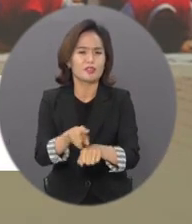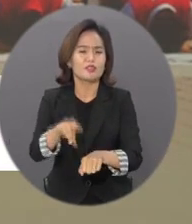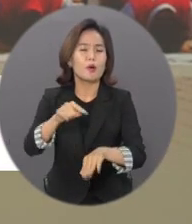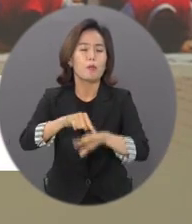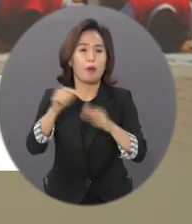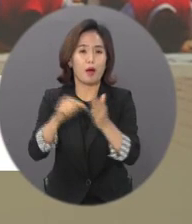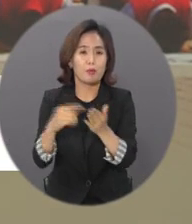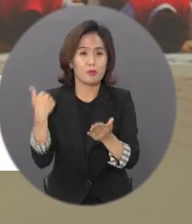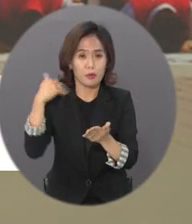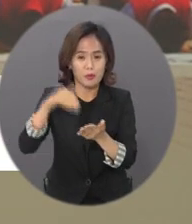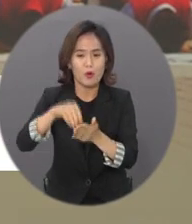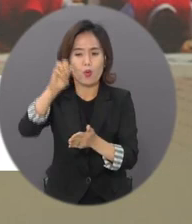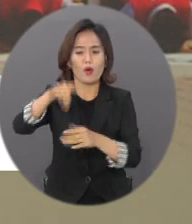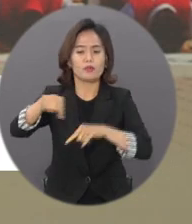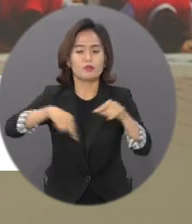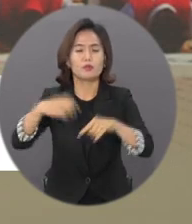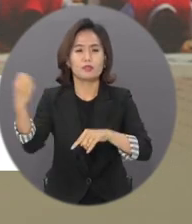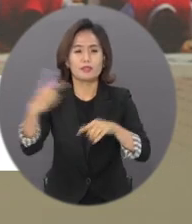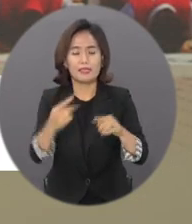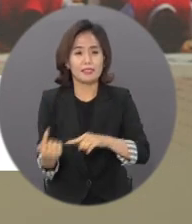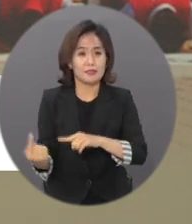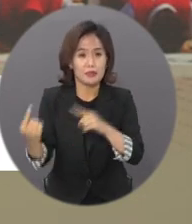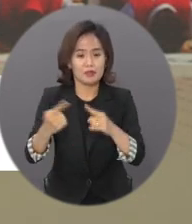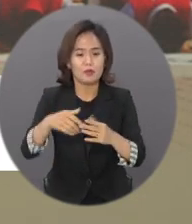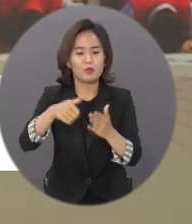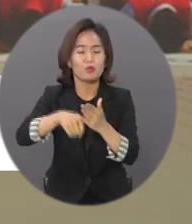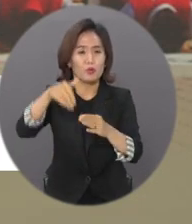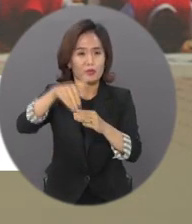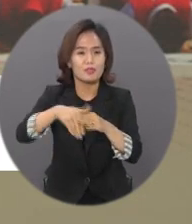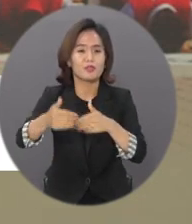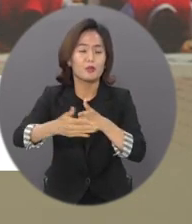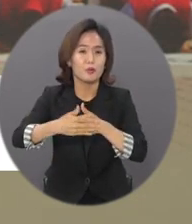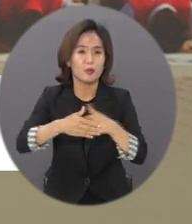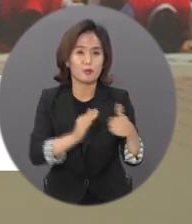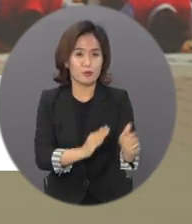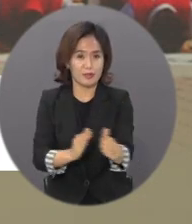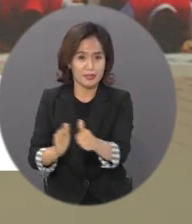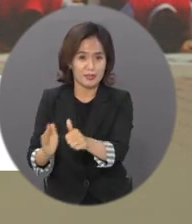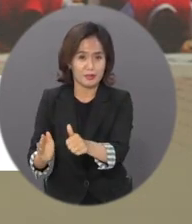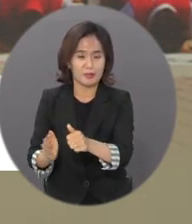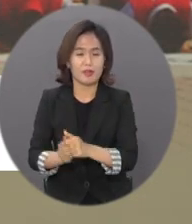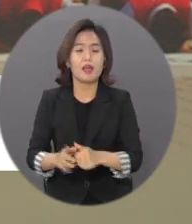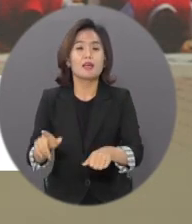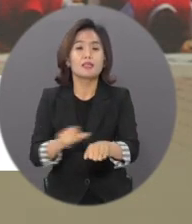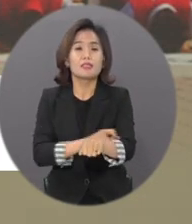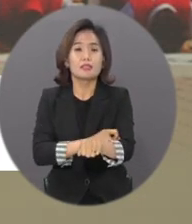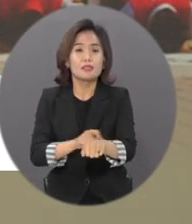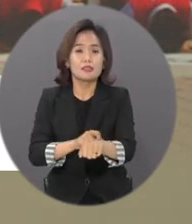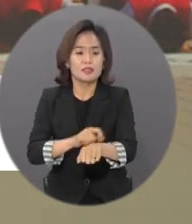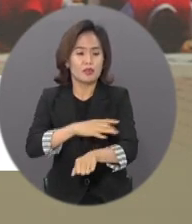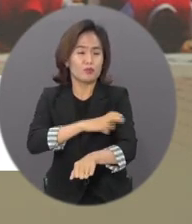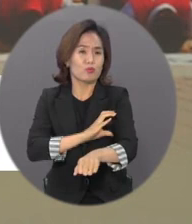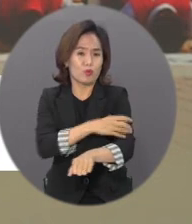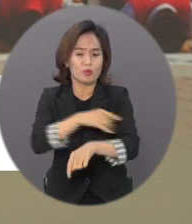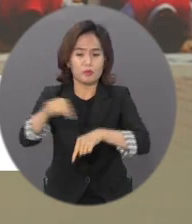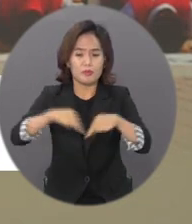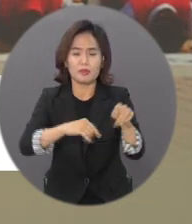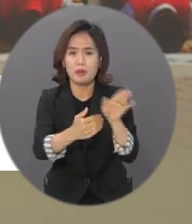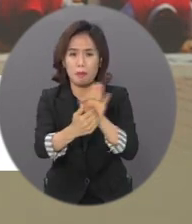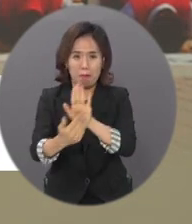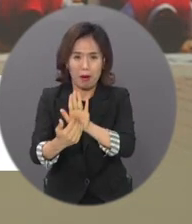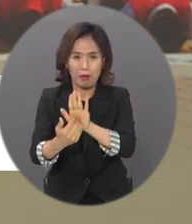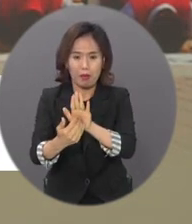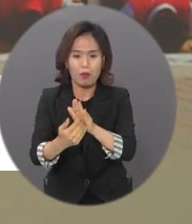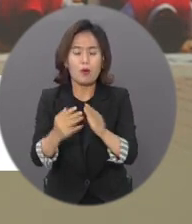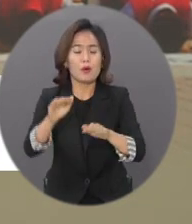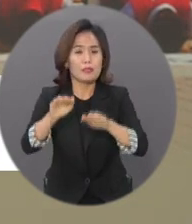돌아가 광주 정치를 바로 세우겠다며 유권자들의 지지를 호소했습니다. 특히 일당 독점을 막고